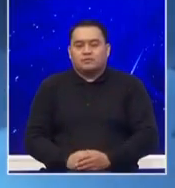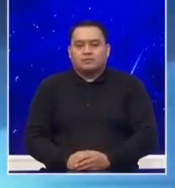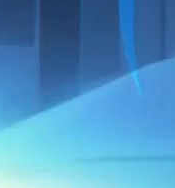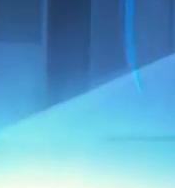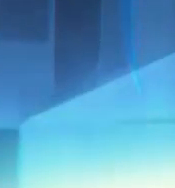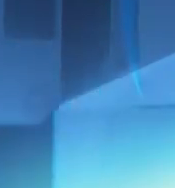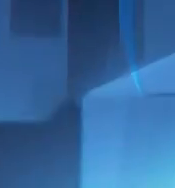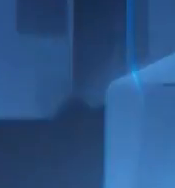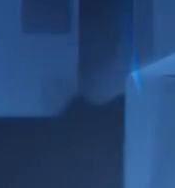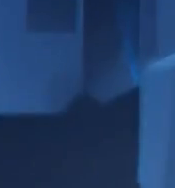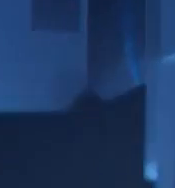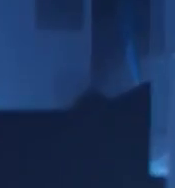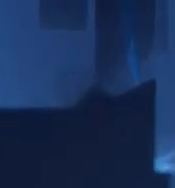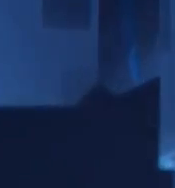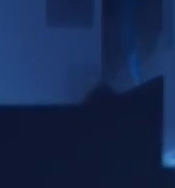Тюсембек, телеканал ШТСУ.